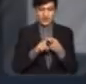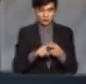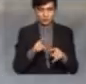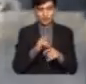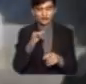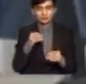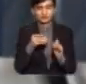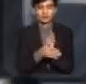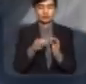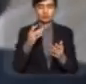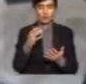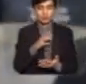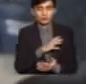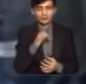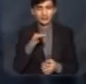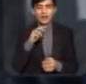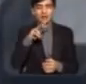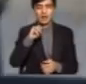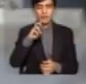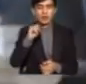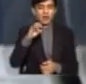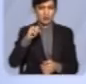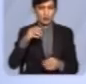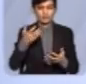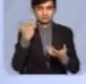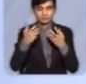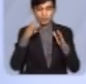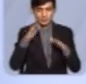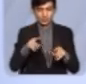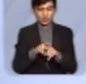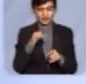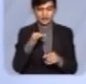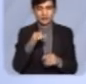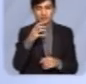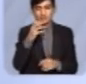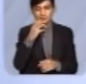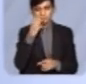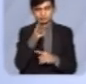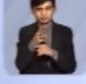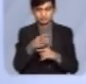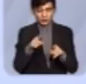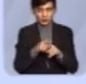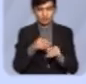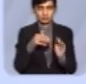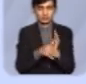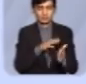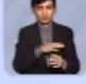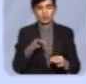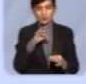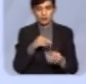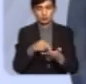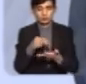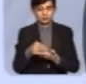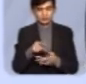расходов лаборатории тепловизора оборудование для диагностики и эвакуации граждан часть суммы предназначена для помощи